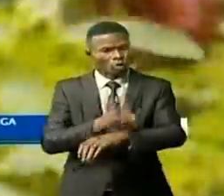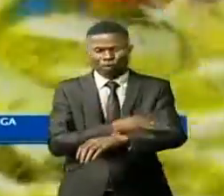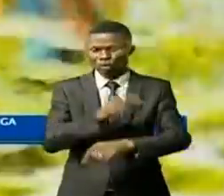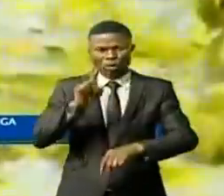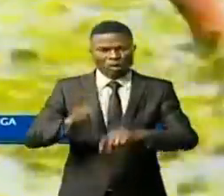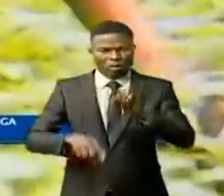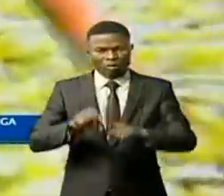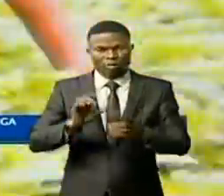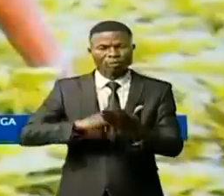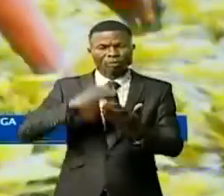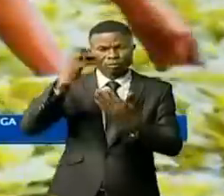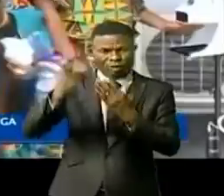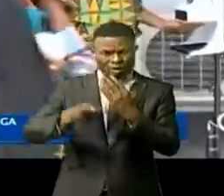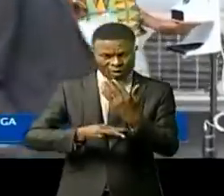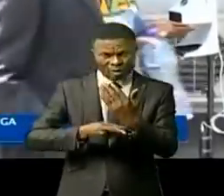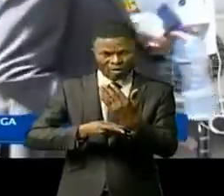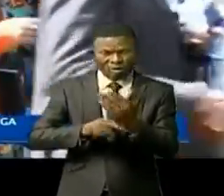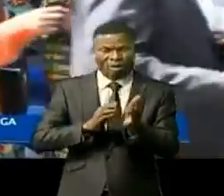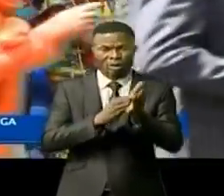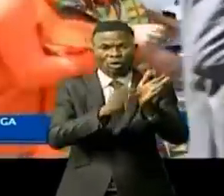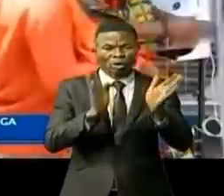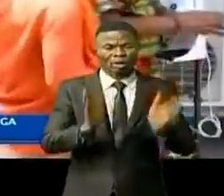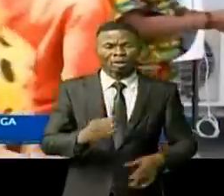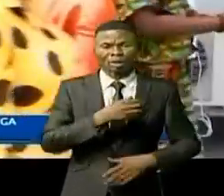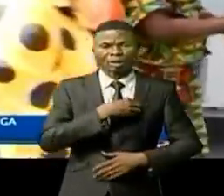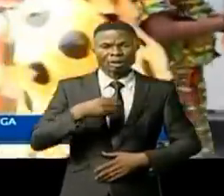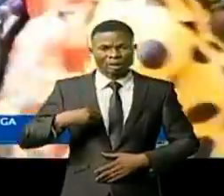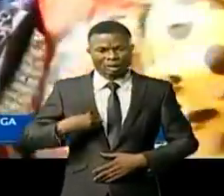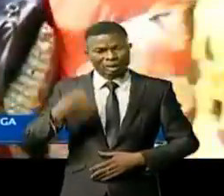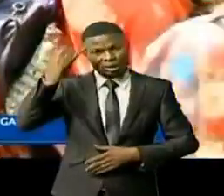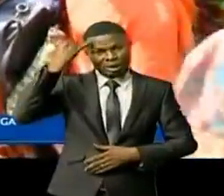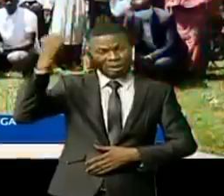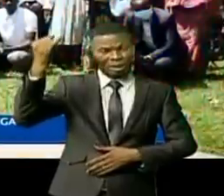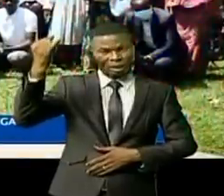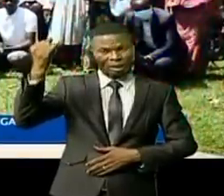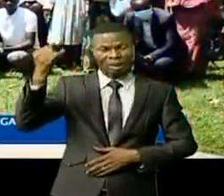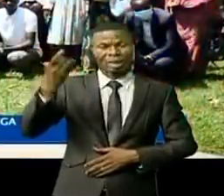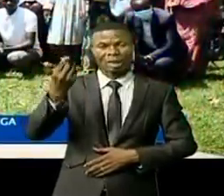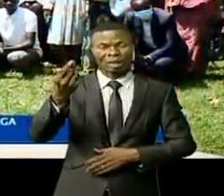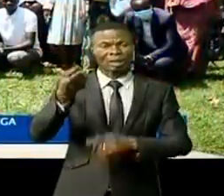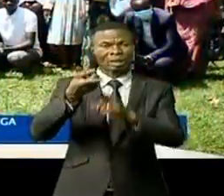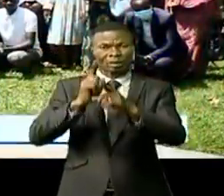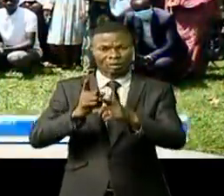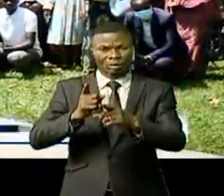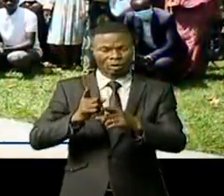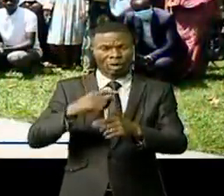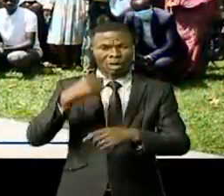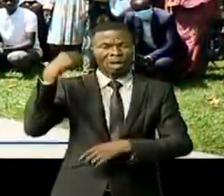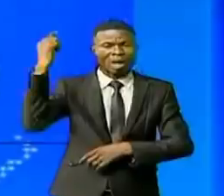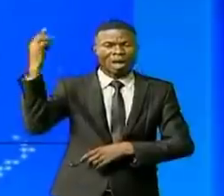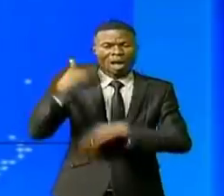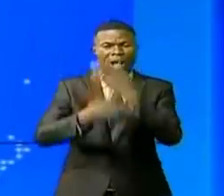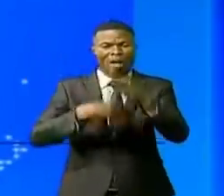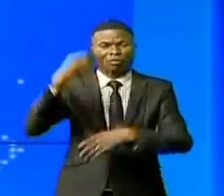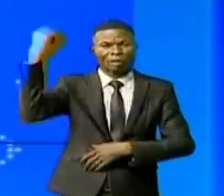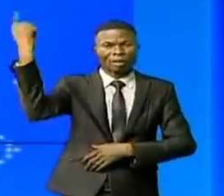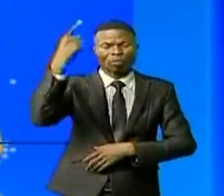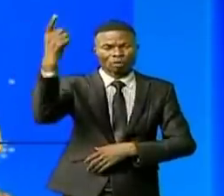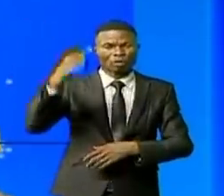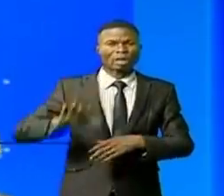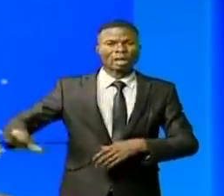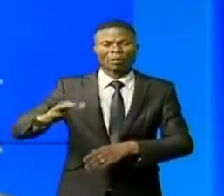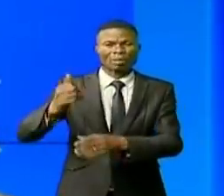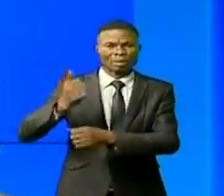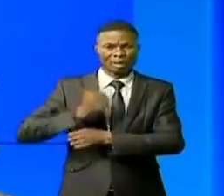Le programme Voix et Leadership des Femmes est une initiative financée par les Affaires mondiales du Canada.